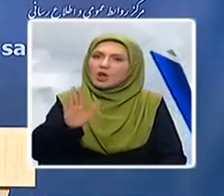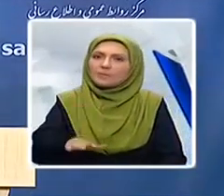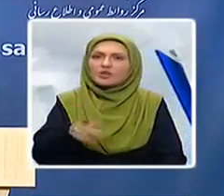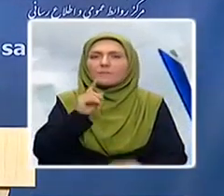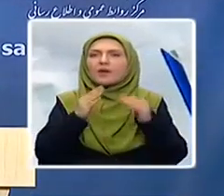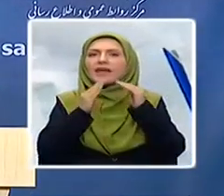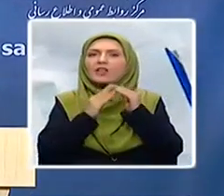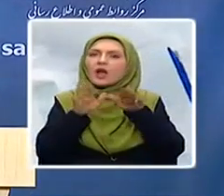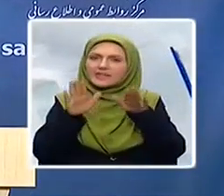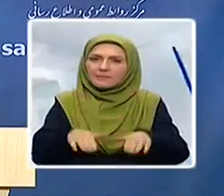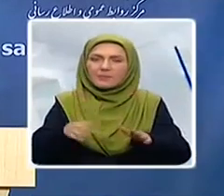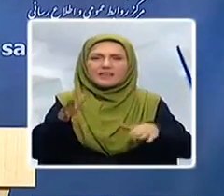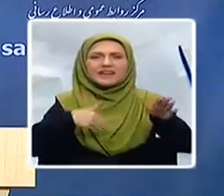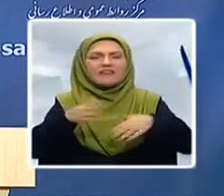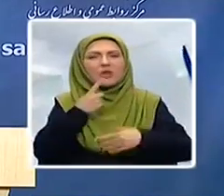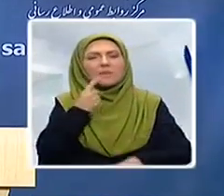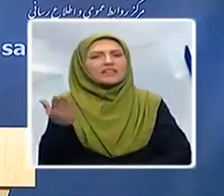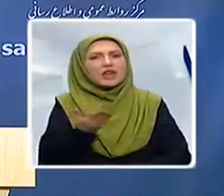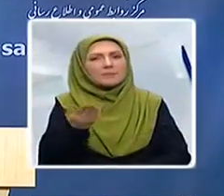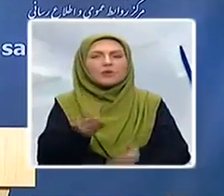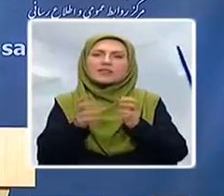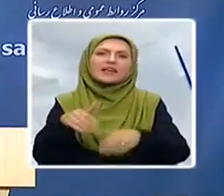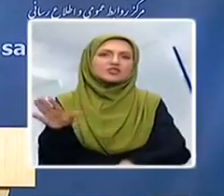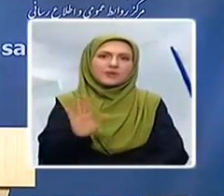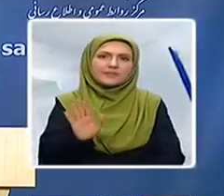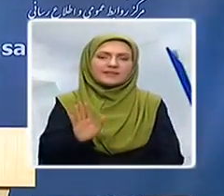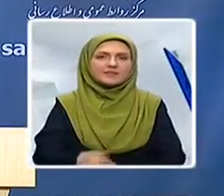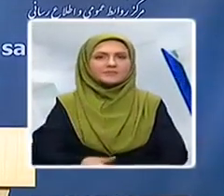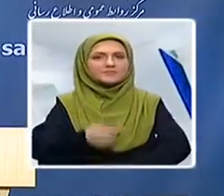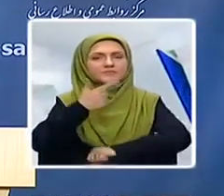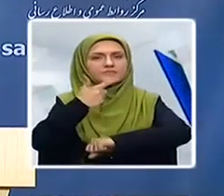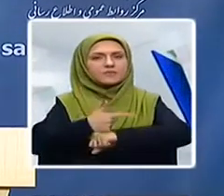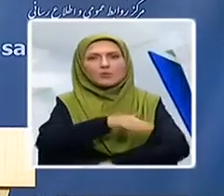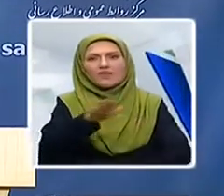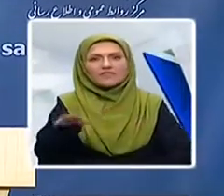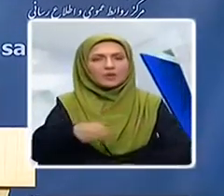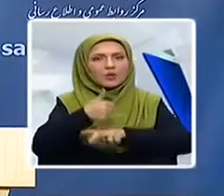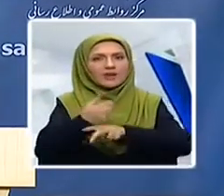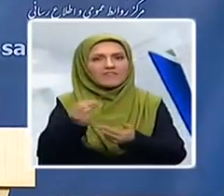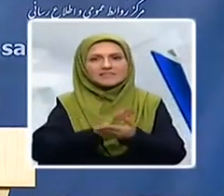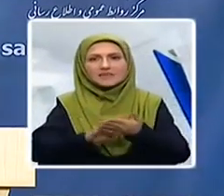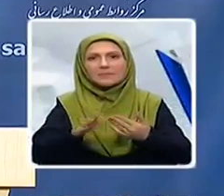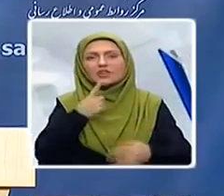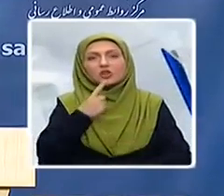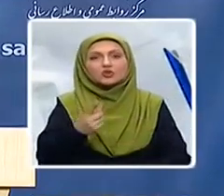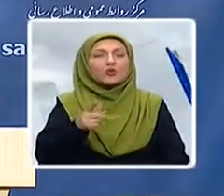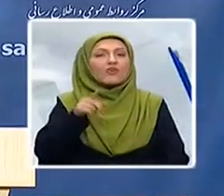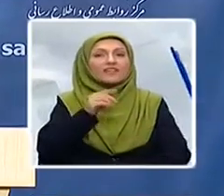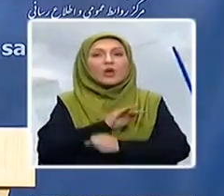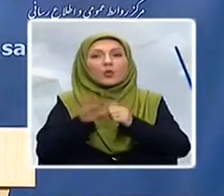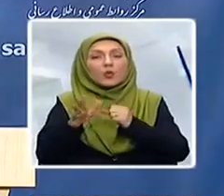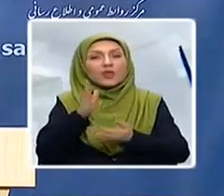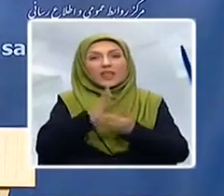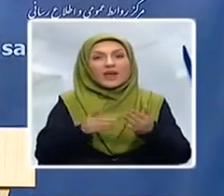پرهیز از رفت و آمدهای غیر ضروری وفادار بمونند. معاون کل وزیر بهداشت یکی از عوارض کرونا رو کاهش مراجعه مردم